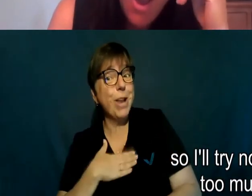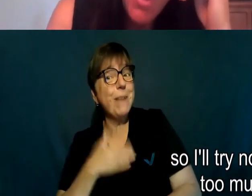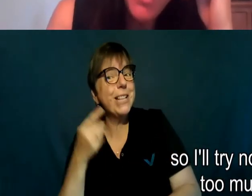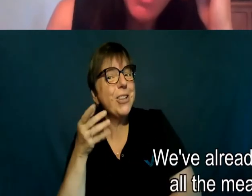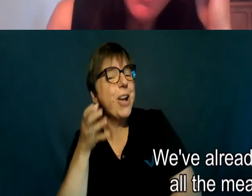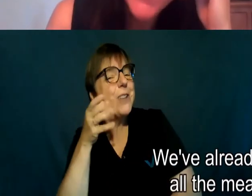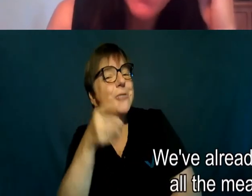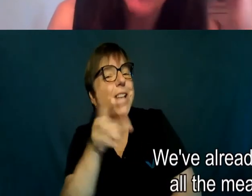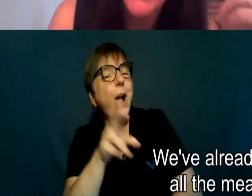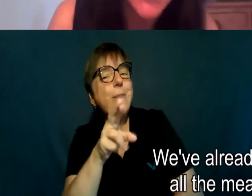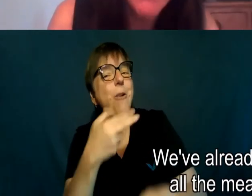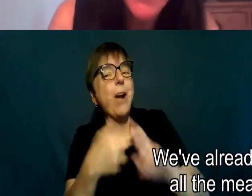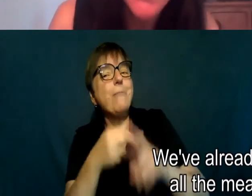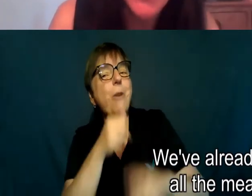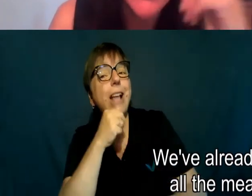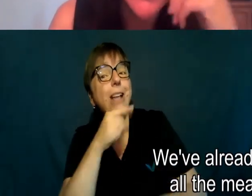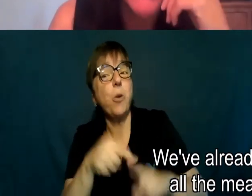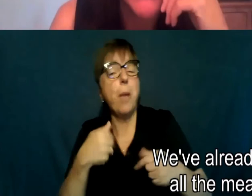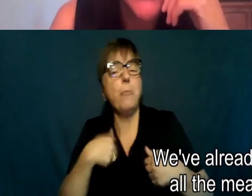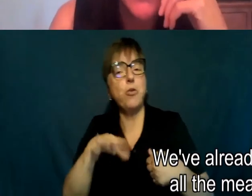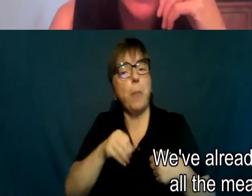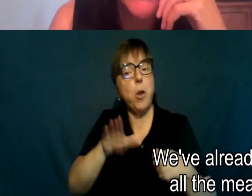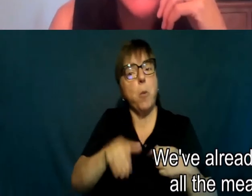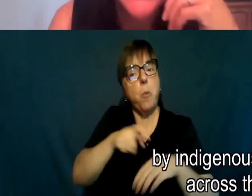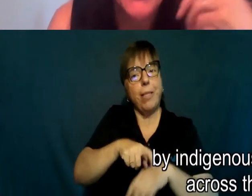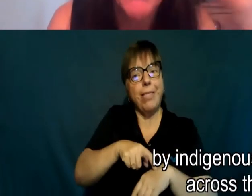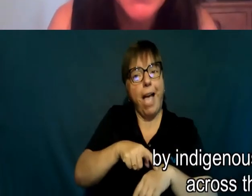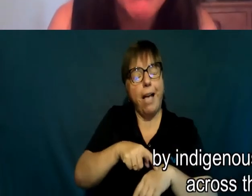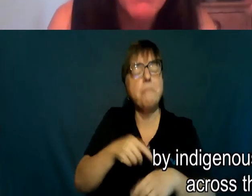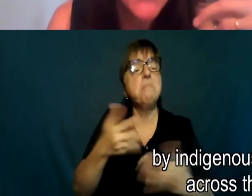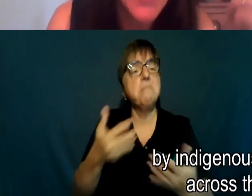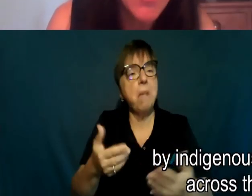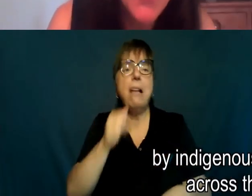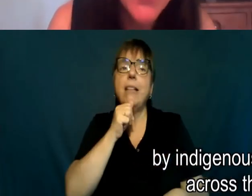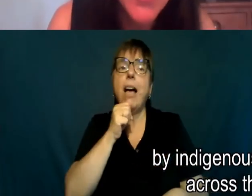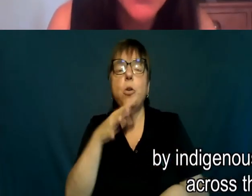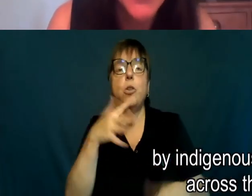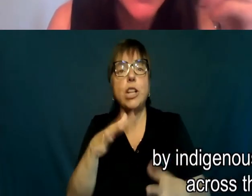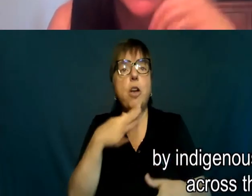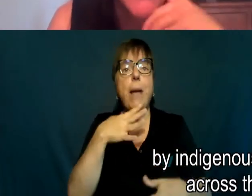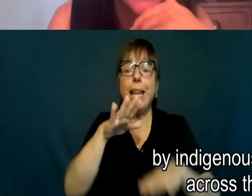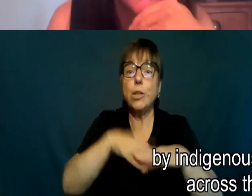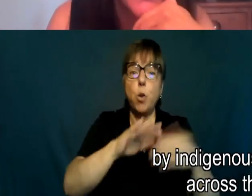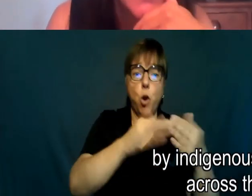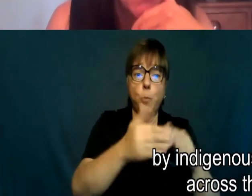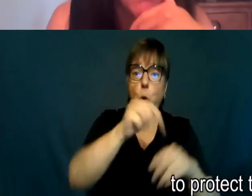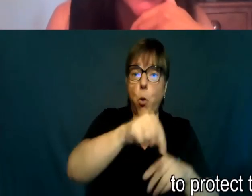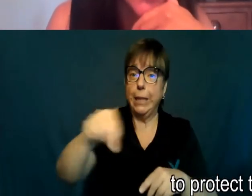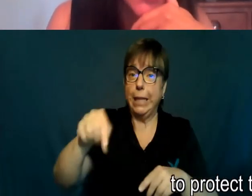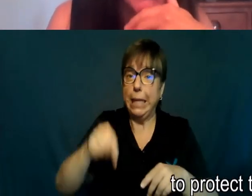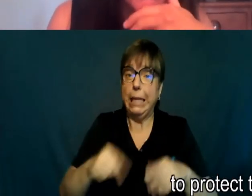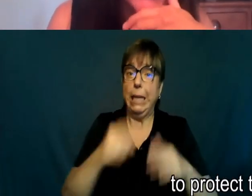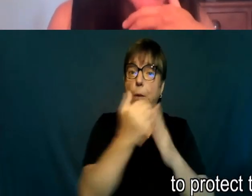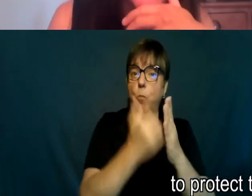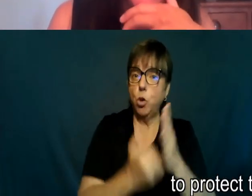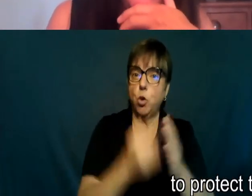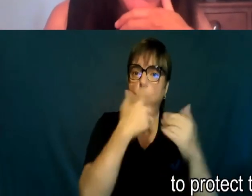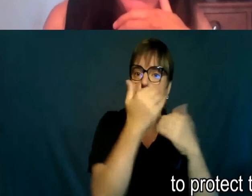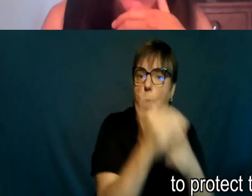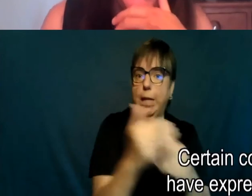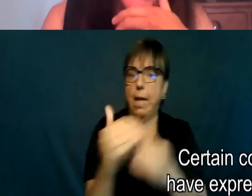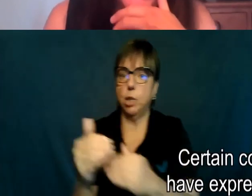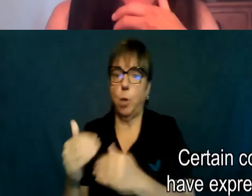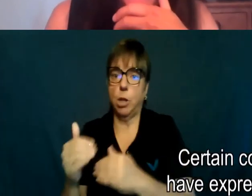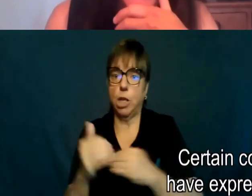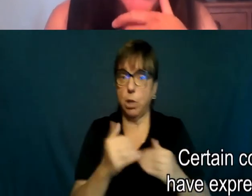moins de temps. Alors, on a déjà parlé de l'ensemble des mesures qui ont été adoptées par plusieurs communautés autochtones à travers le pays pour protéger leur population.